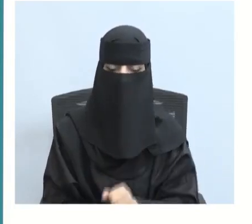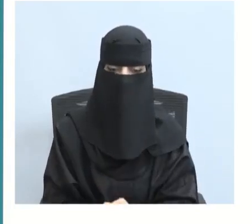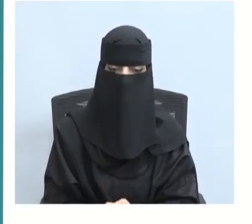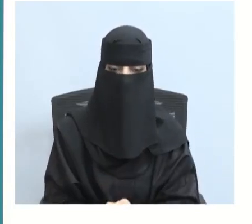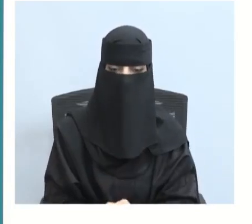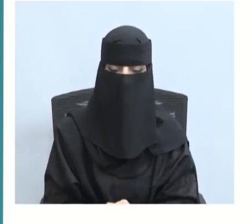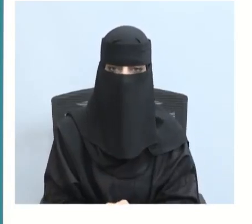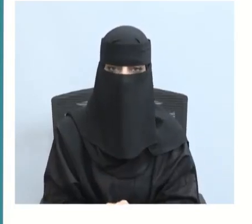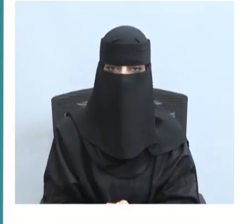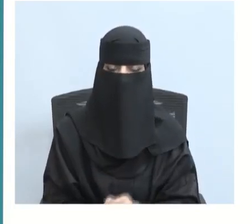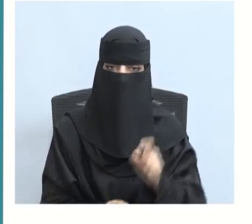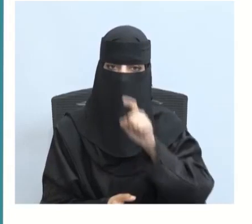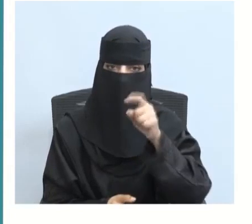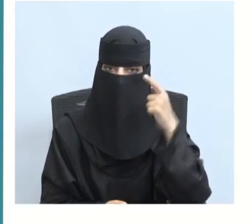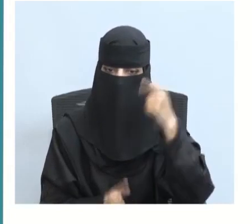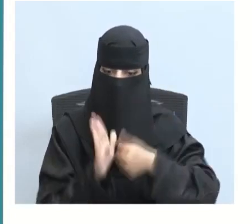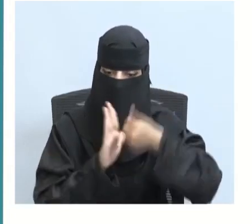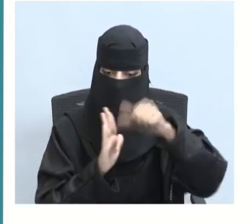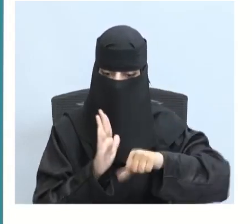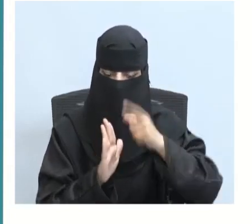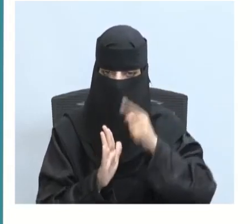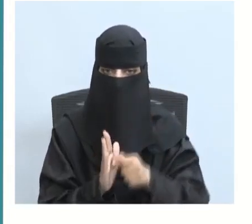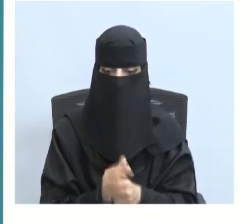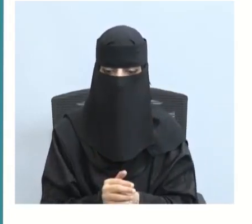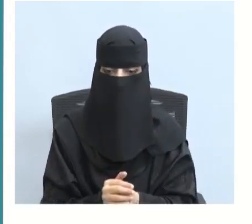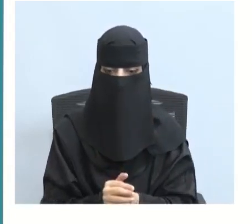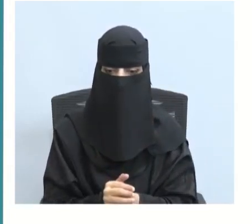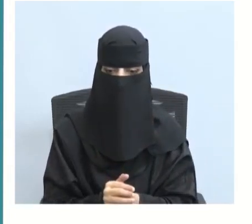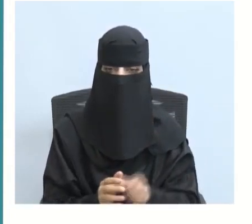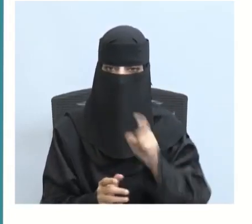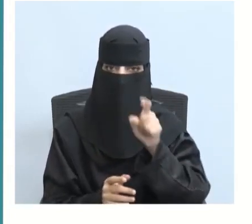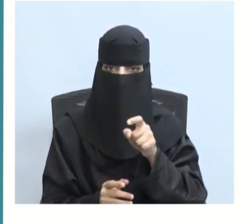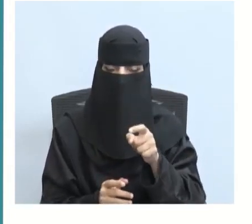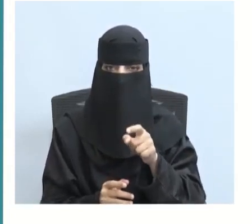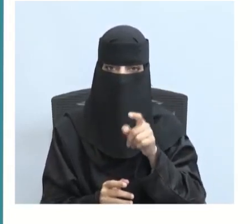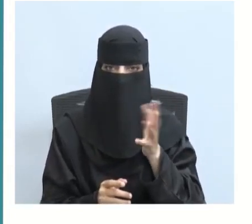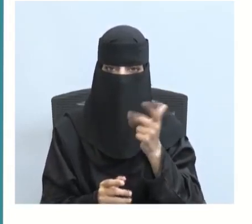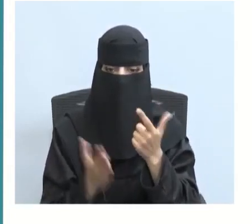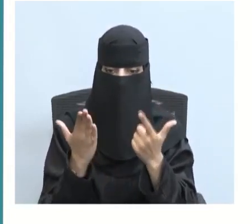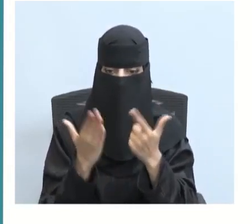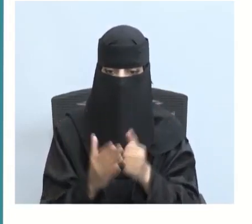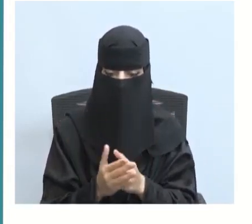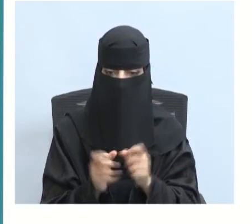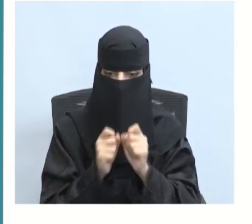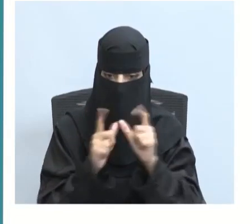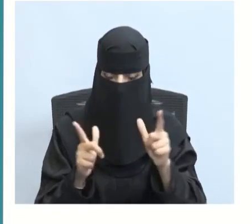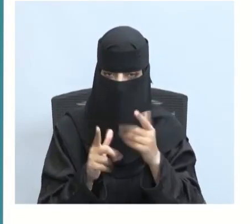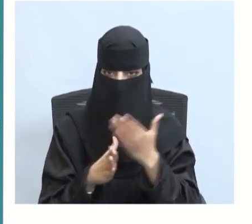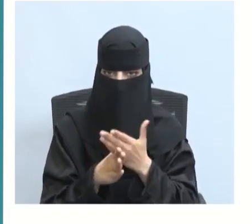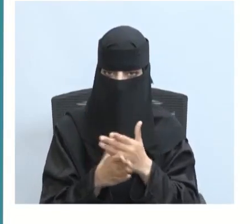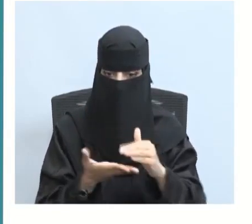موضعها اسئله التفكير الناقد سؤال 17 وضح او